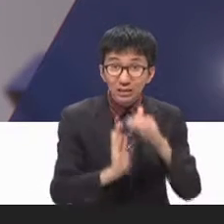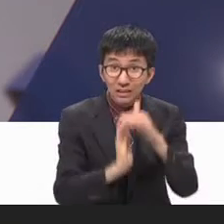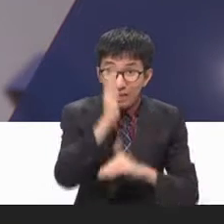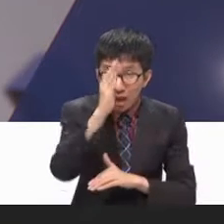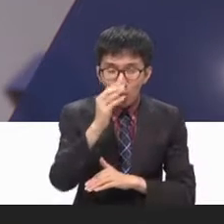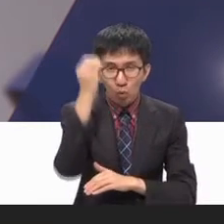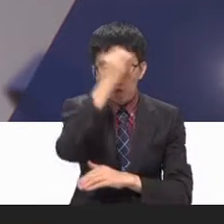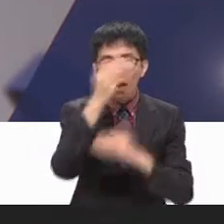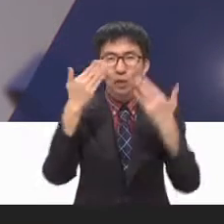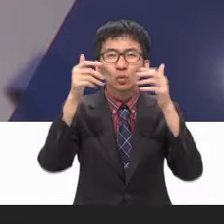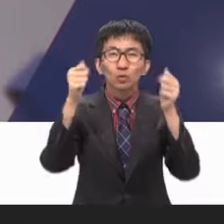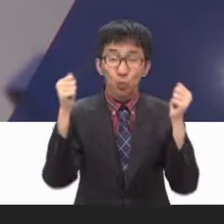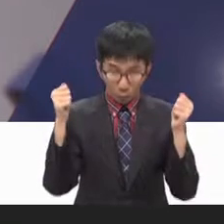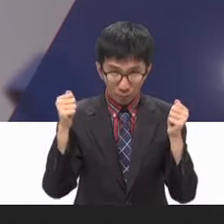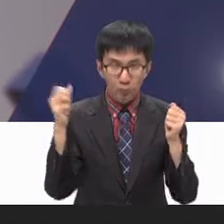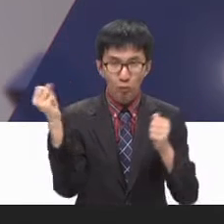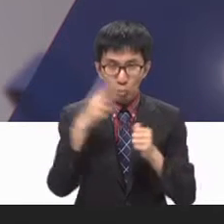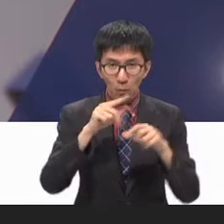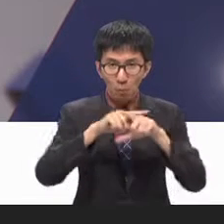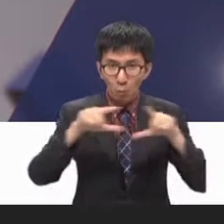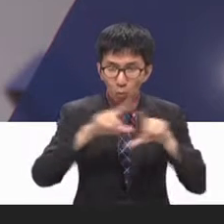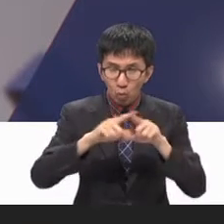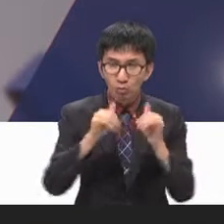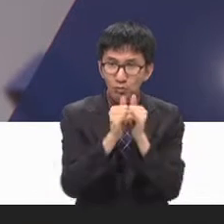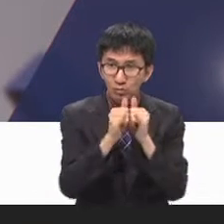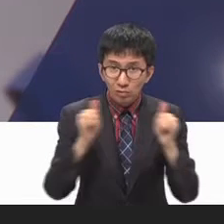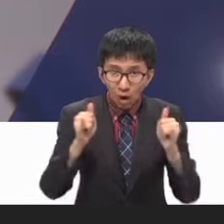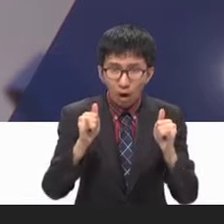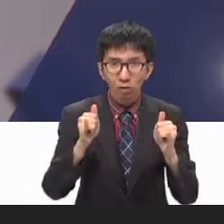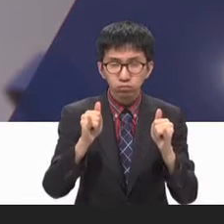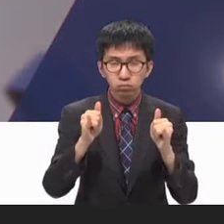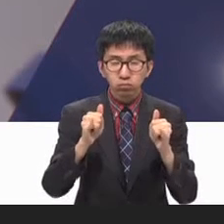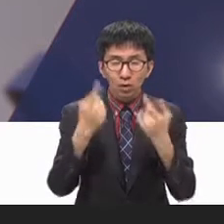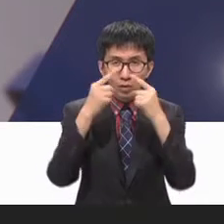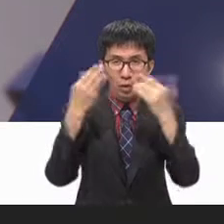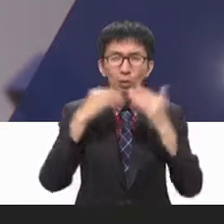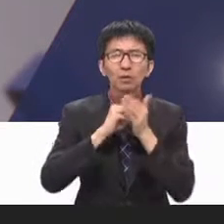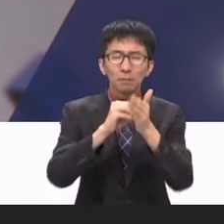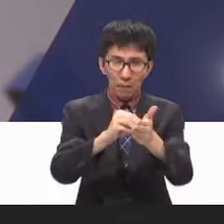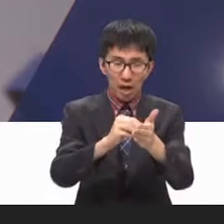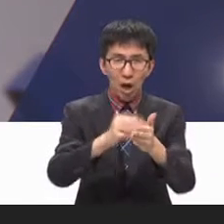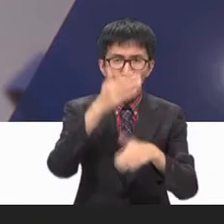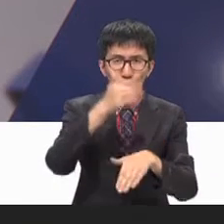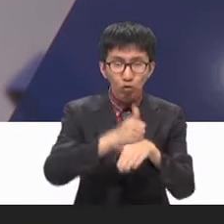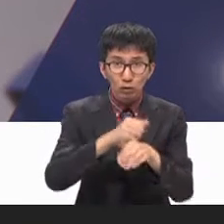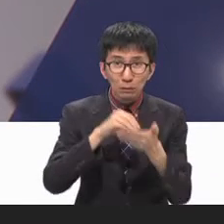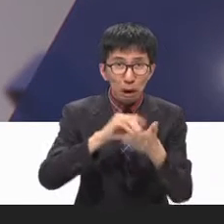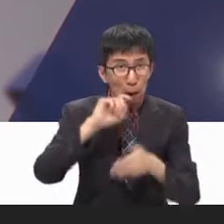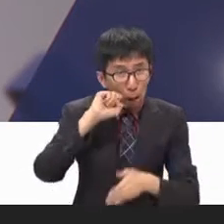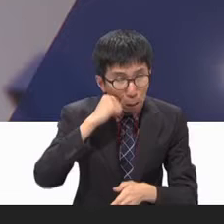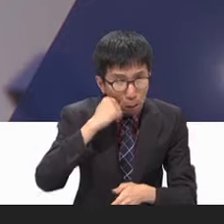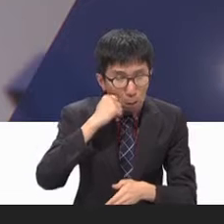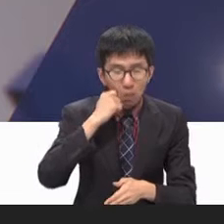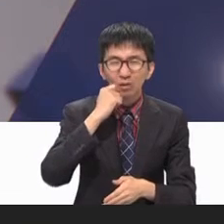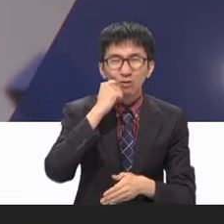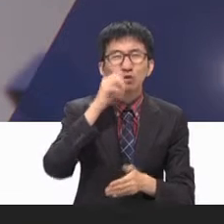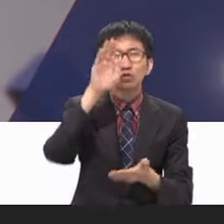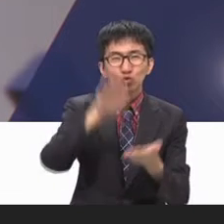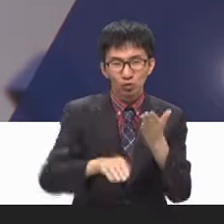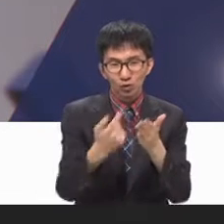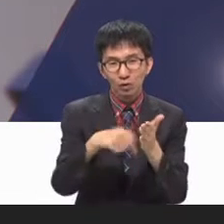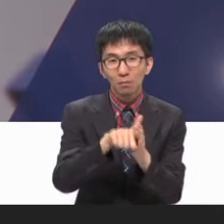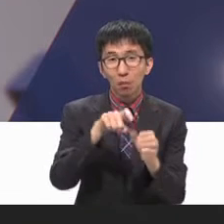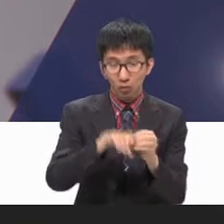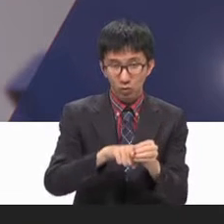대상으로 대학교육을 제공해서 캠퍼스의 문턱을 낮추겠다는 게 원래 서모 풉니다 4 이와 대에서는 여성 특화 0